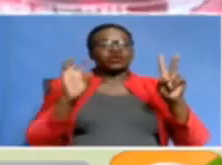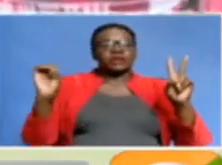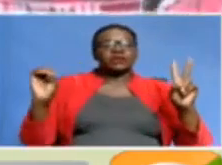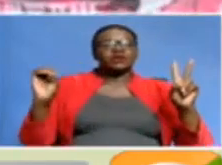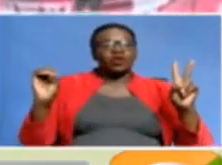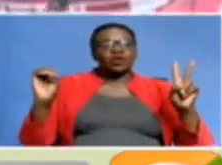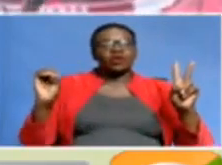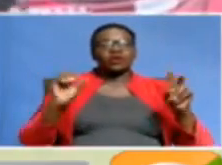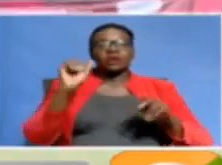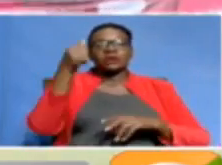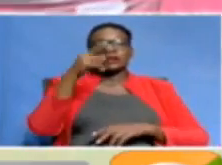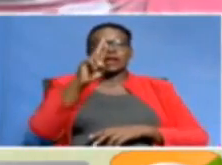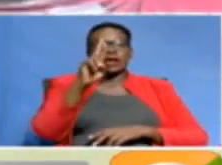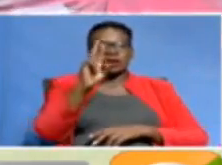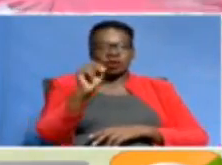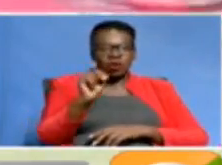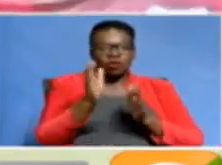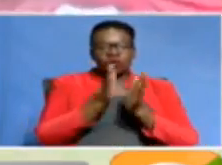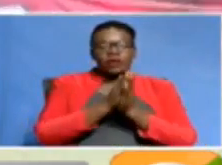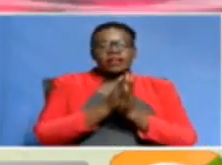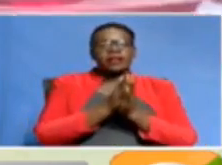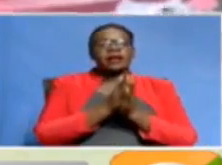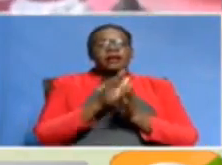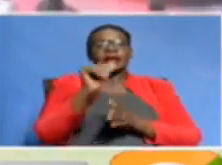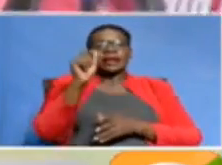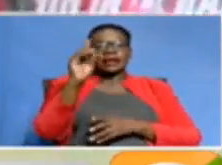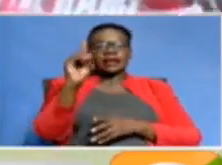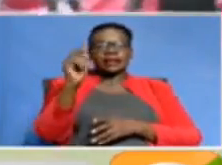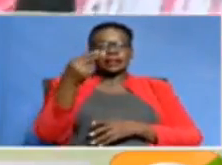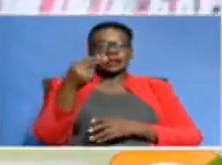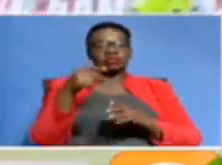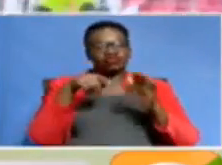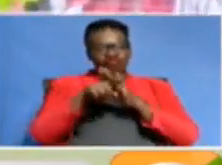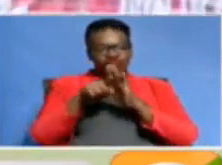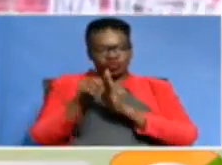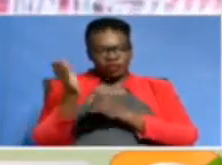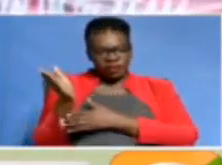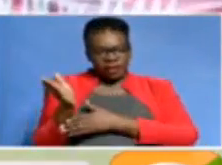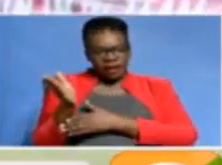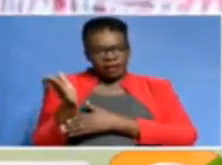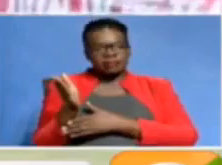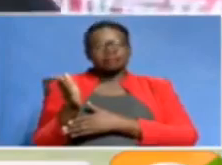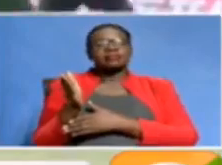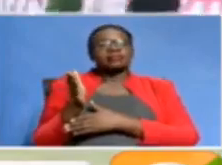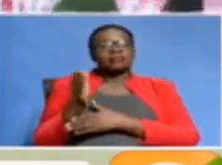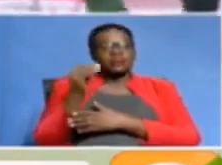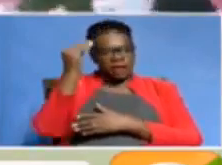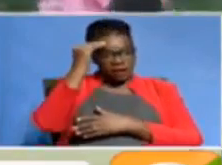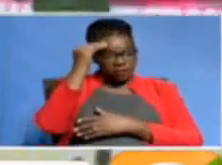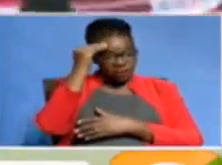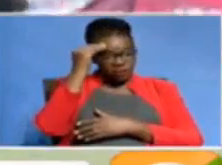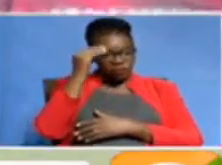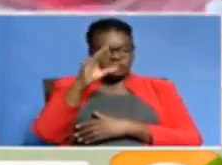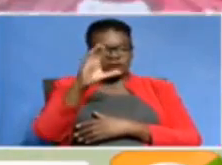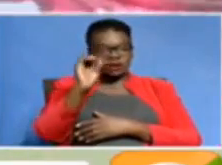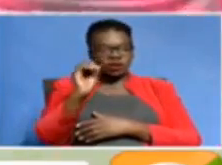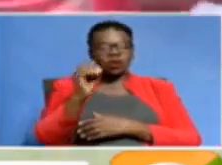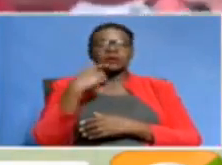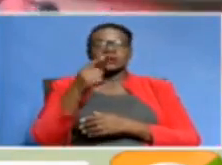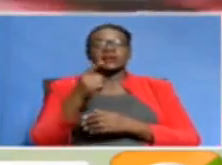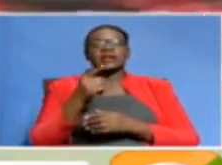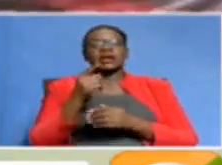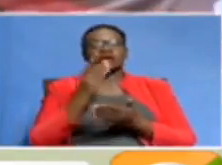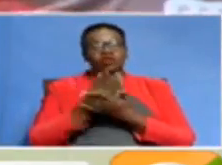Vanessa Nakhae wakihitimisha ushindi huo. Katibu katika Wizara ya Elimu Belio Kipsang amesema kwamba serikali imbioni kukuza